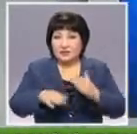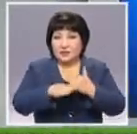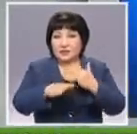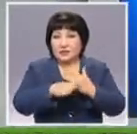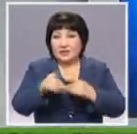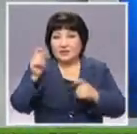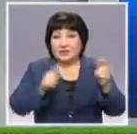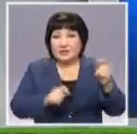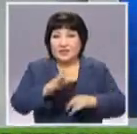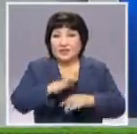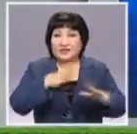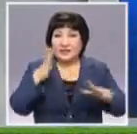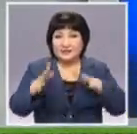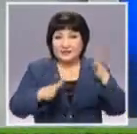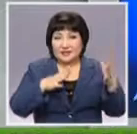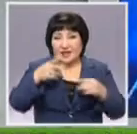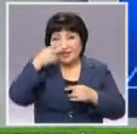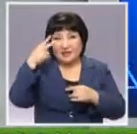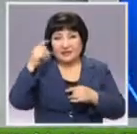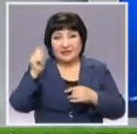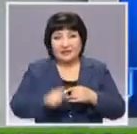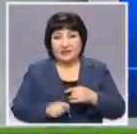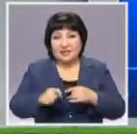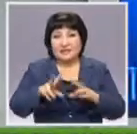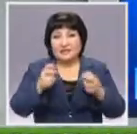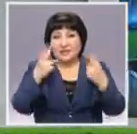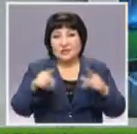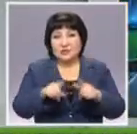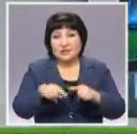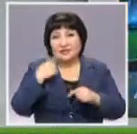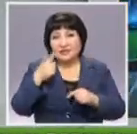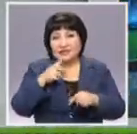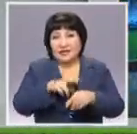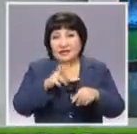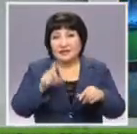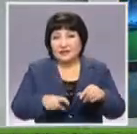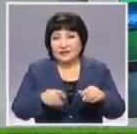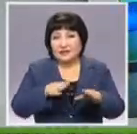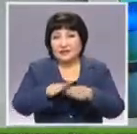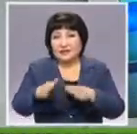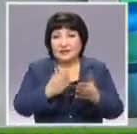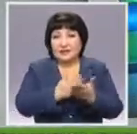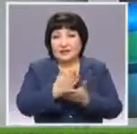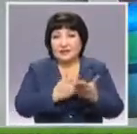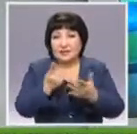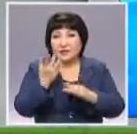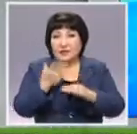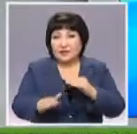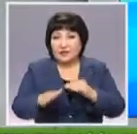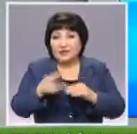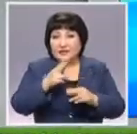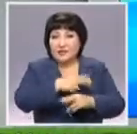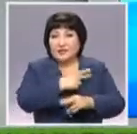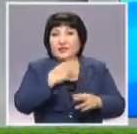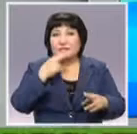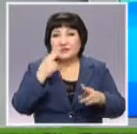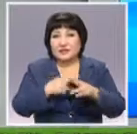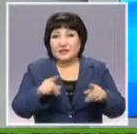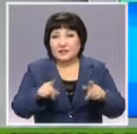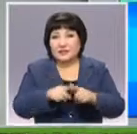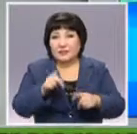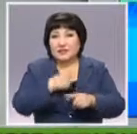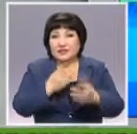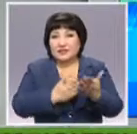Литвадан келген дәрігер мамандар осылай деді. Олардың айтуынша, дәрігер атқаратын қызметтің бір бөлігін мейірбикеге беру арқылы медициналық көмек көрсету